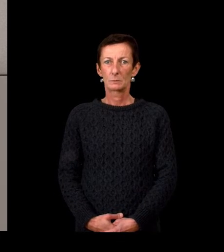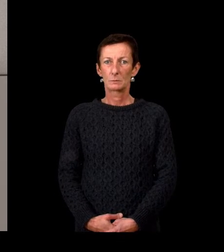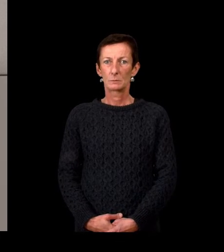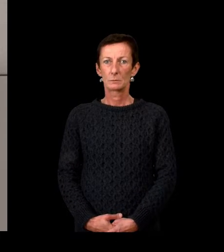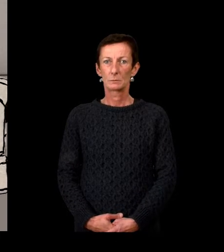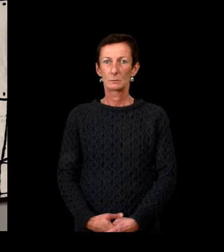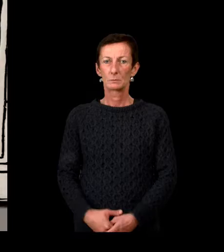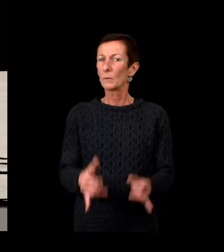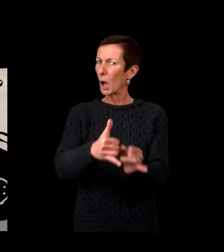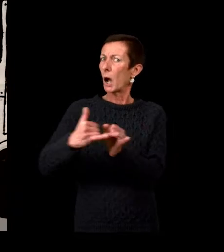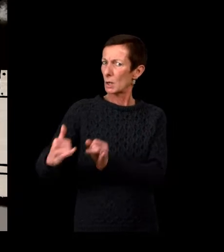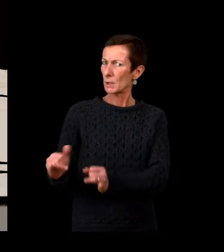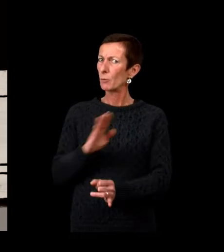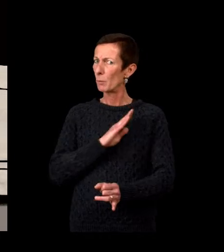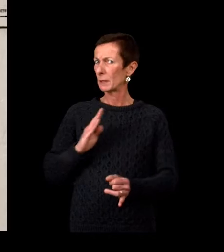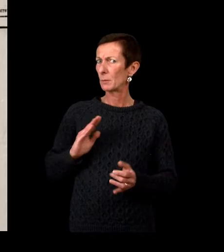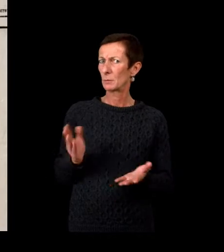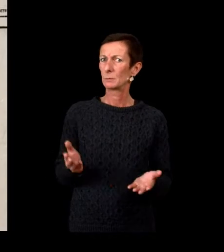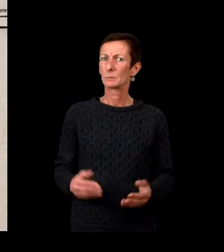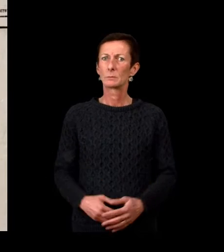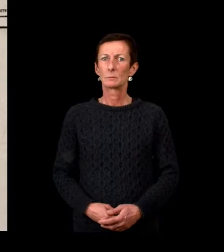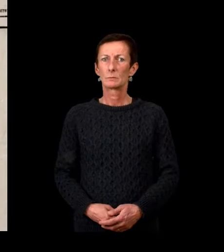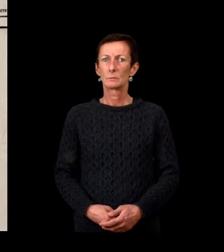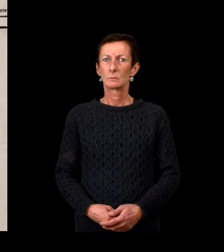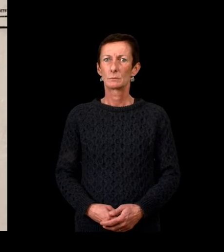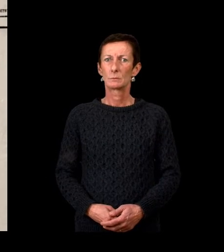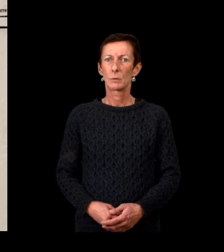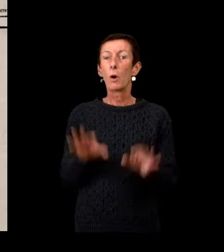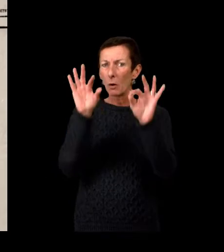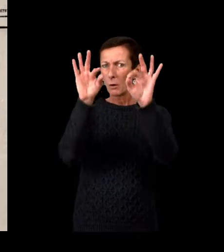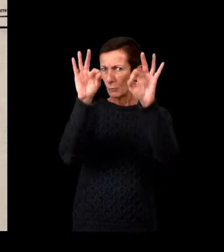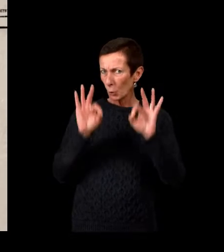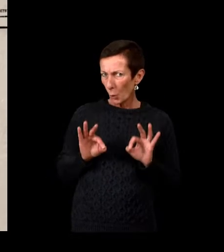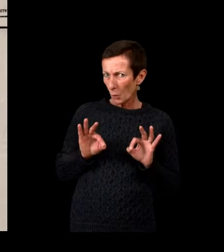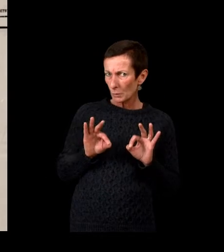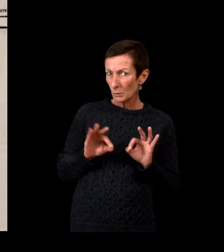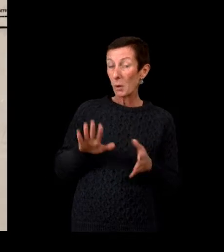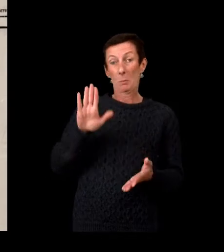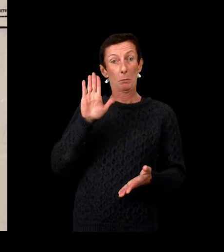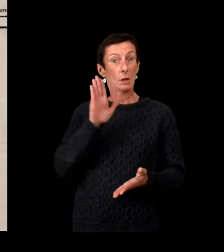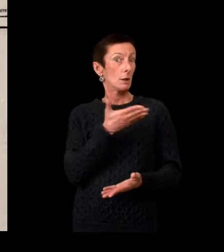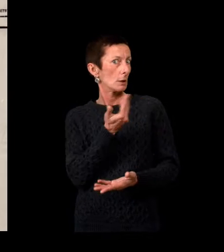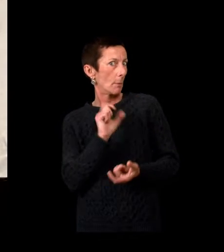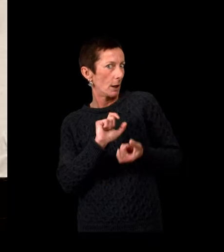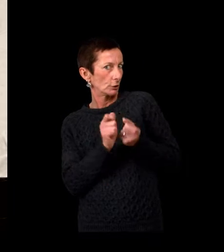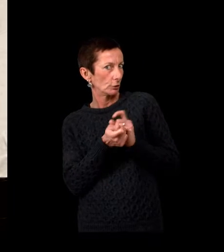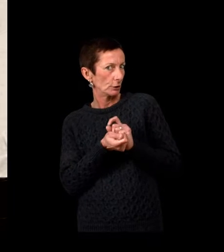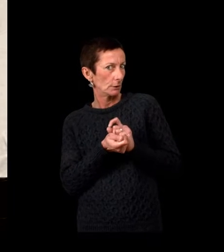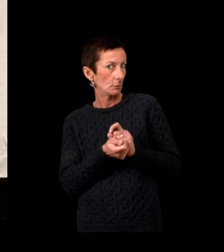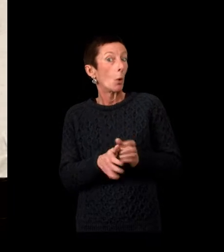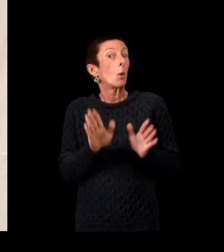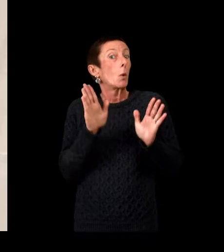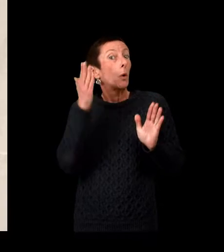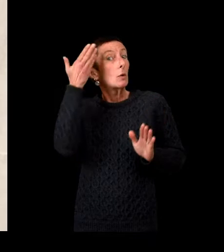Mais je vous en prie, madame, asseyez-vous avec votre fille. Des nouvelles de votre compte? Mais ça n'a pas changé depuis hier. Mais hein. on ne sait